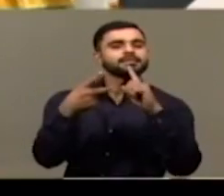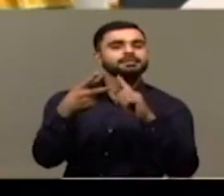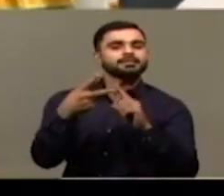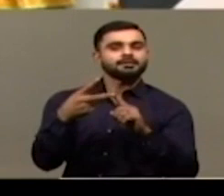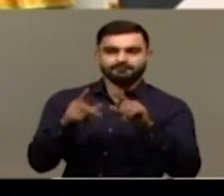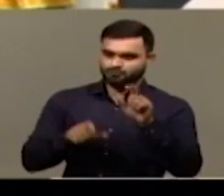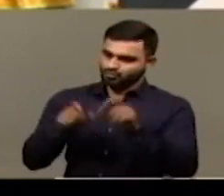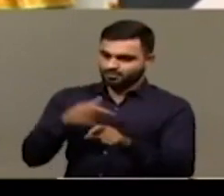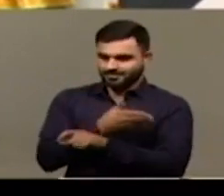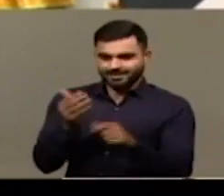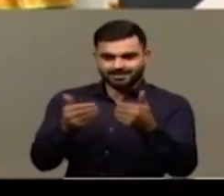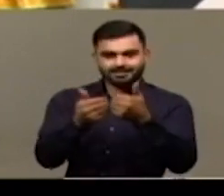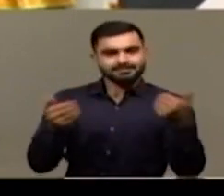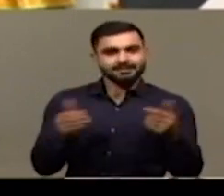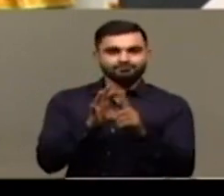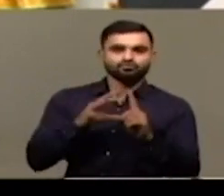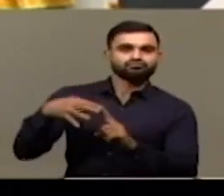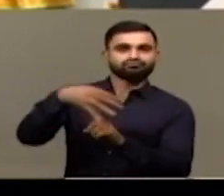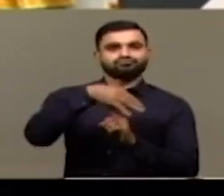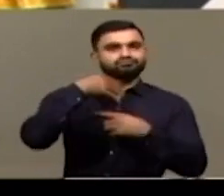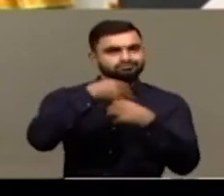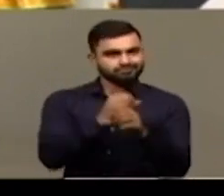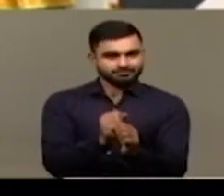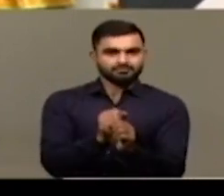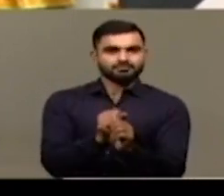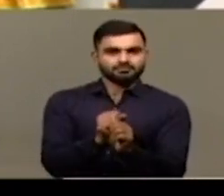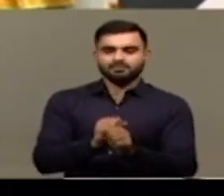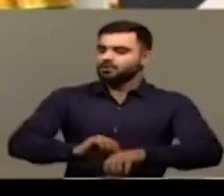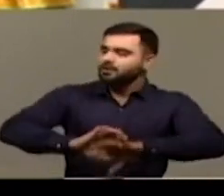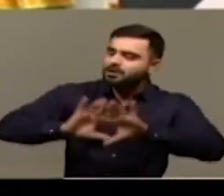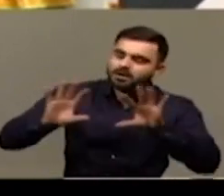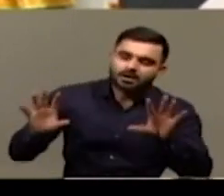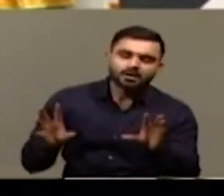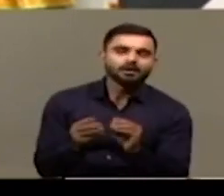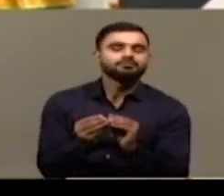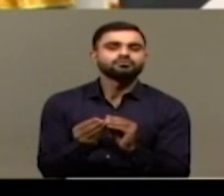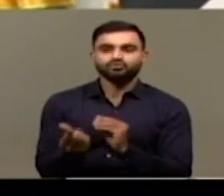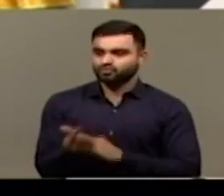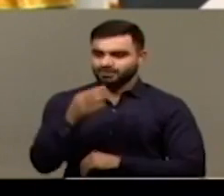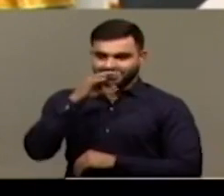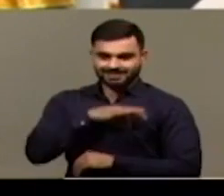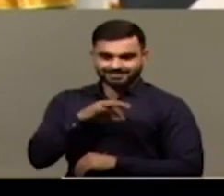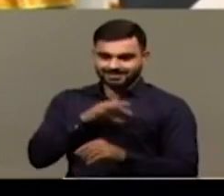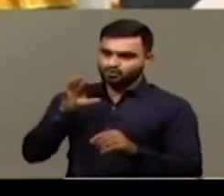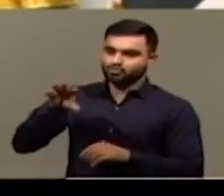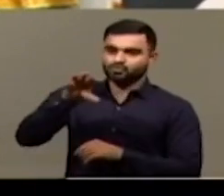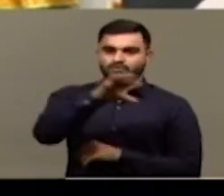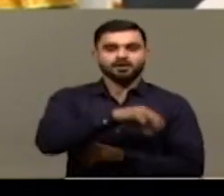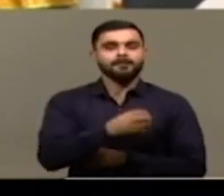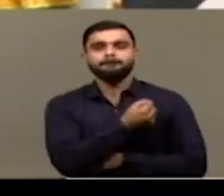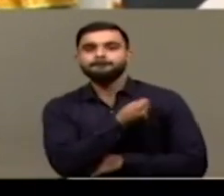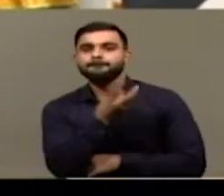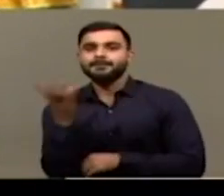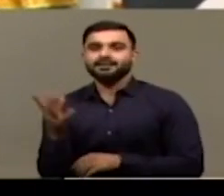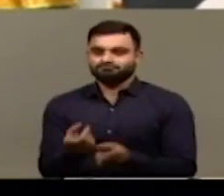तो ओवरऑल उनके कितने बेनिफिशरी स्टेट में रहेंगे उसके लिए ये सर्वेस काफ़ी महत्वपूर्ण है. तभी हम